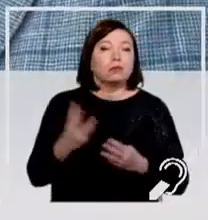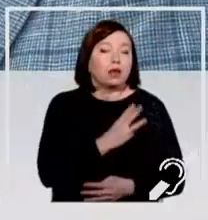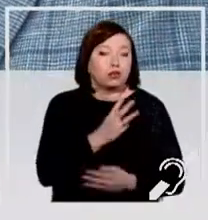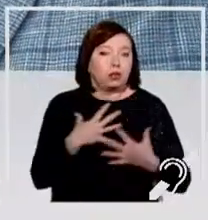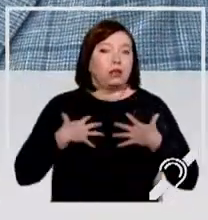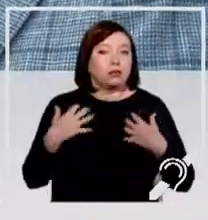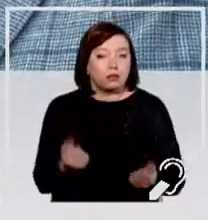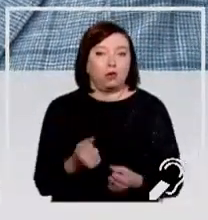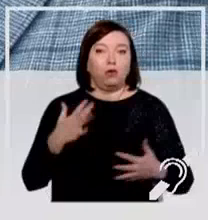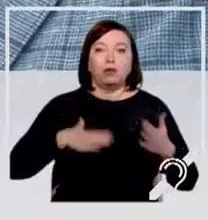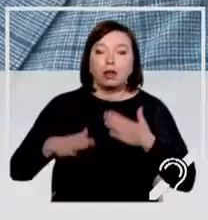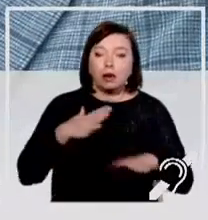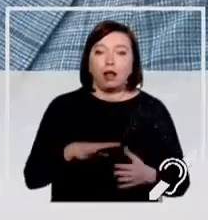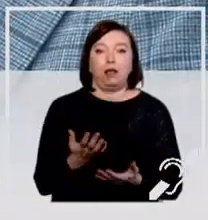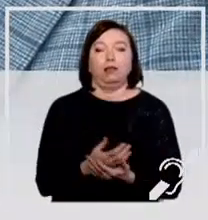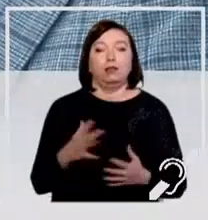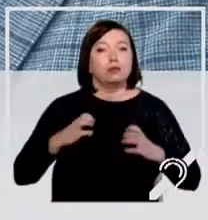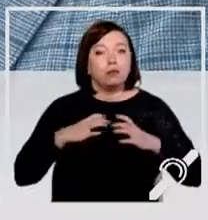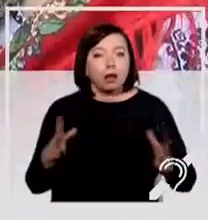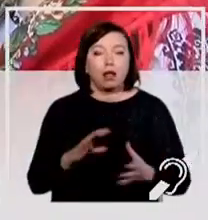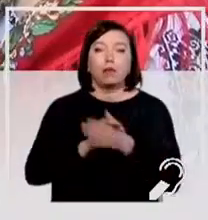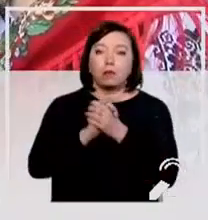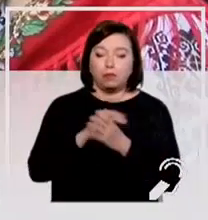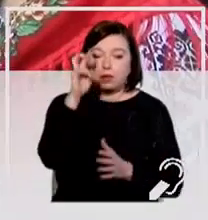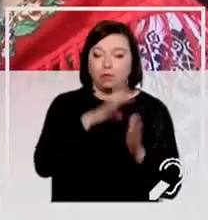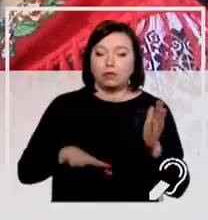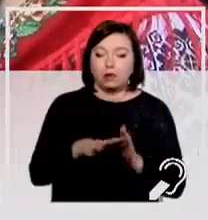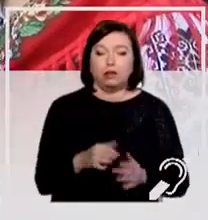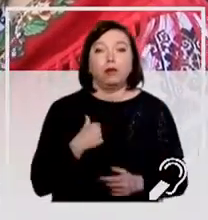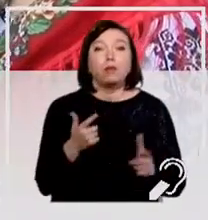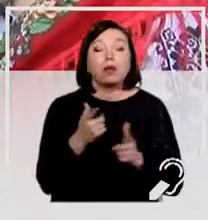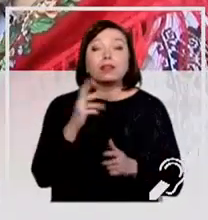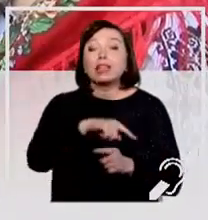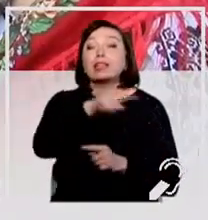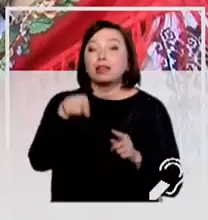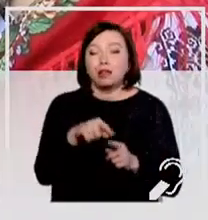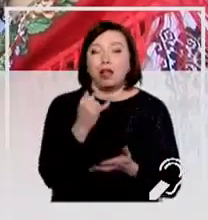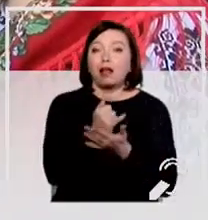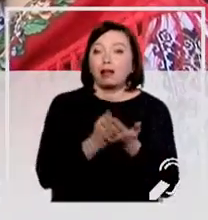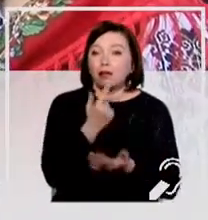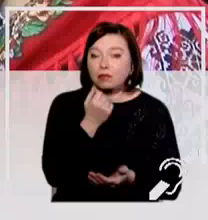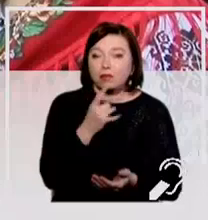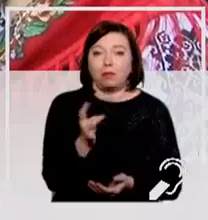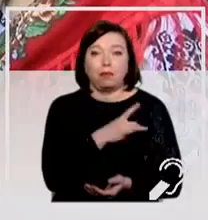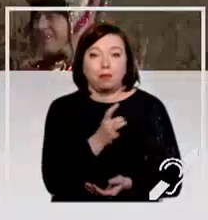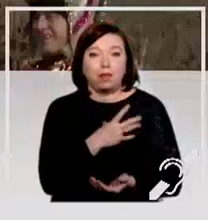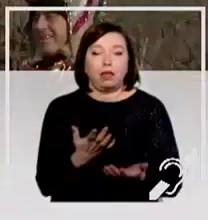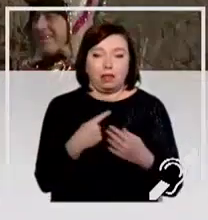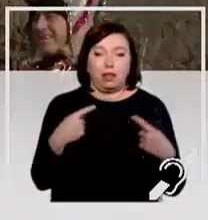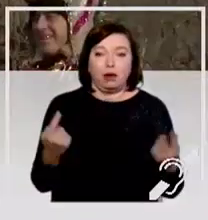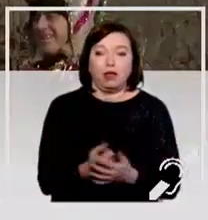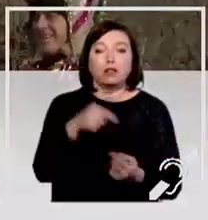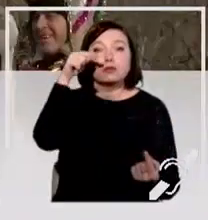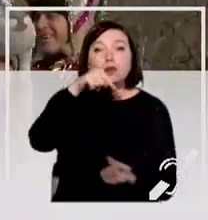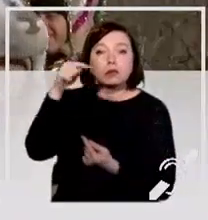sănătate de bucurii de belșug de pace în țară Am pregătit pentru ei vin roșu alb de tot felul